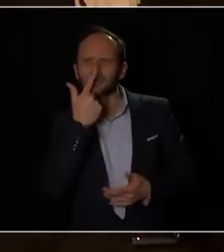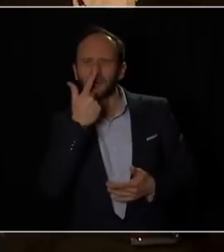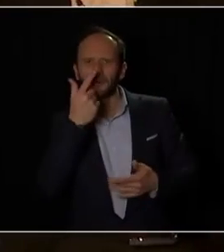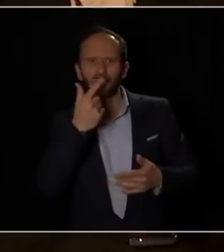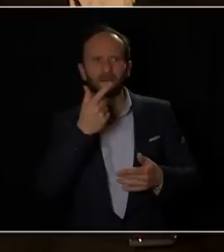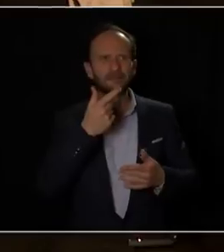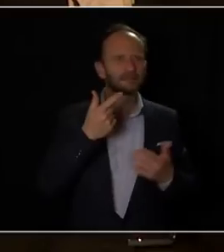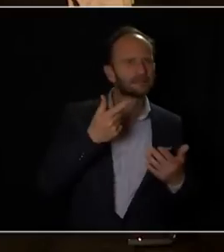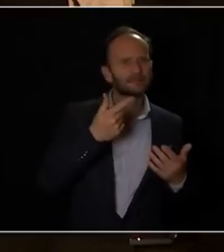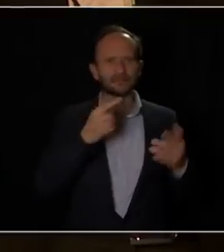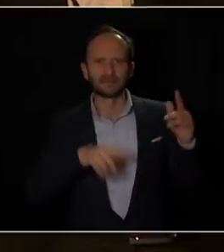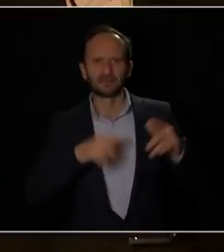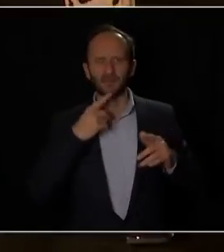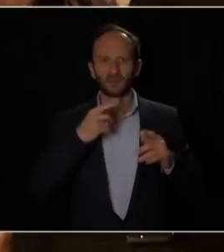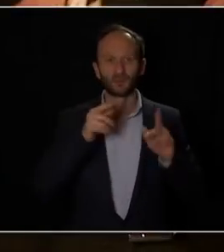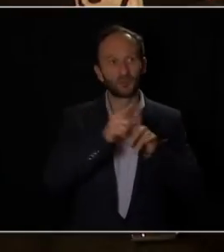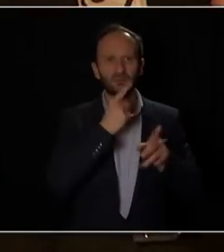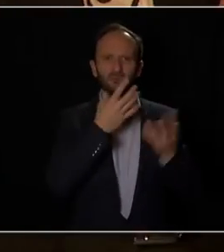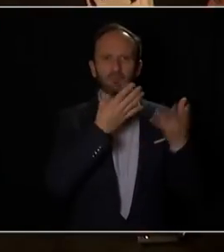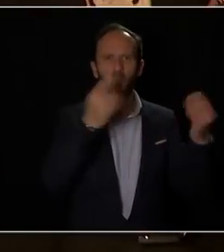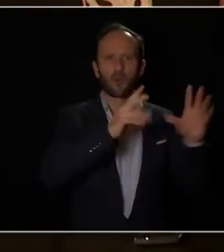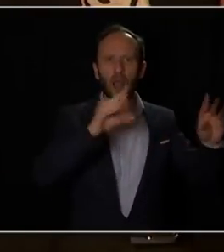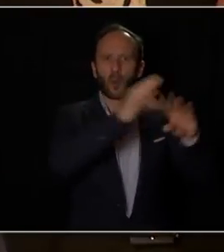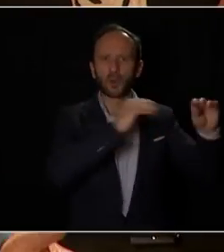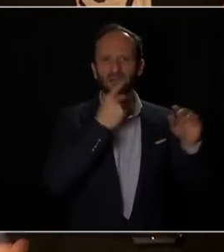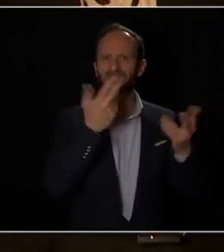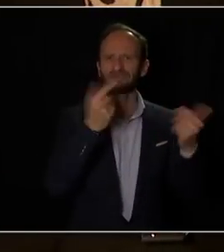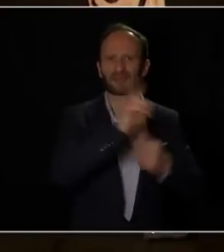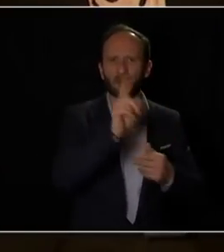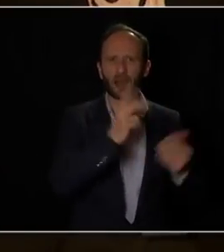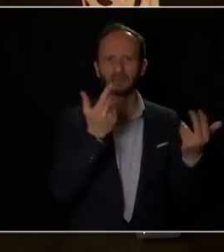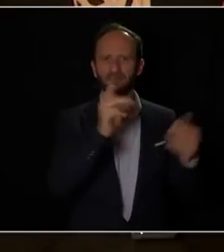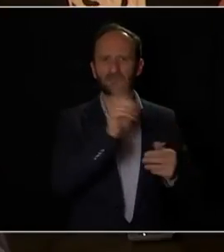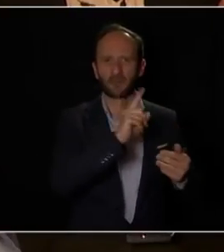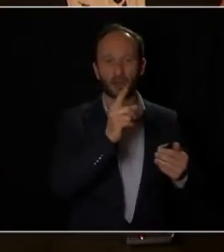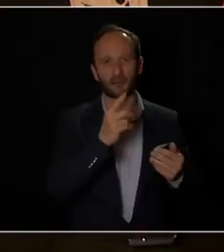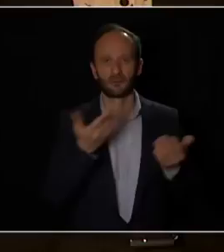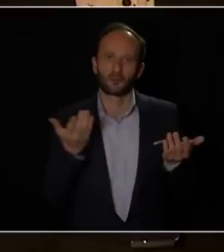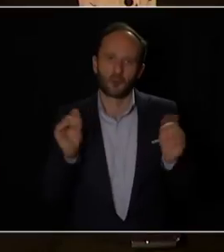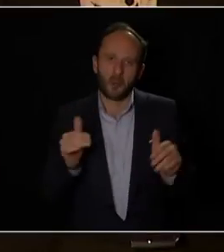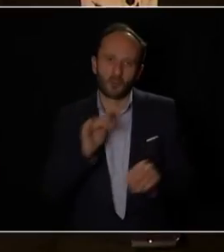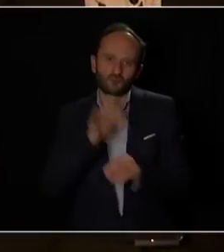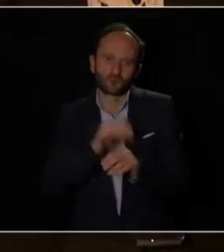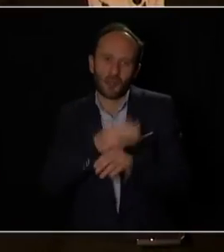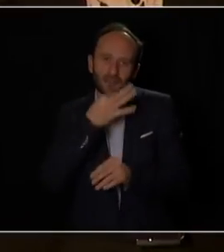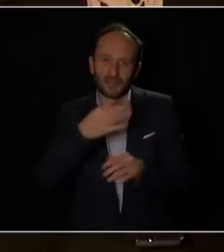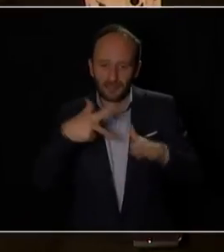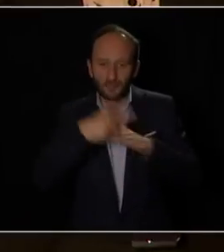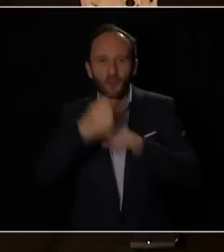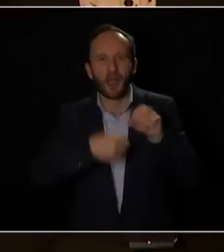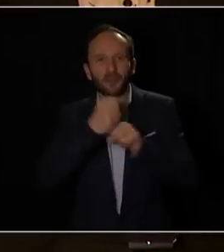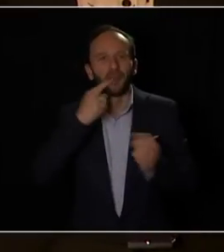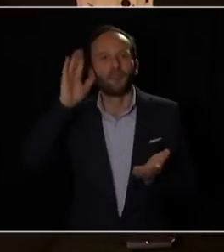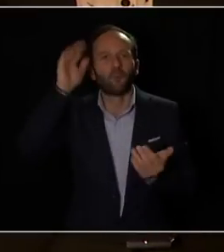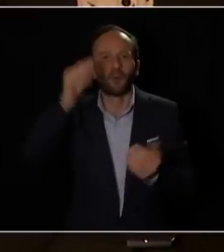augure qui aiment surtout raconter ce qui ne va pas. Alors permettez-moi ce soir, pour nos voeux de début d'année, de vous dire ce